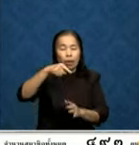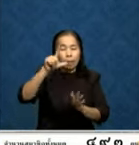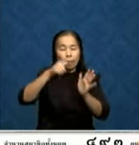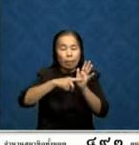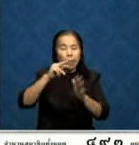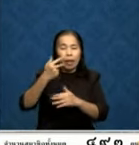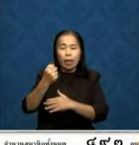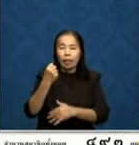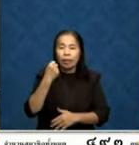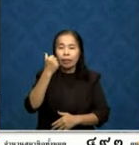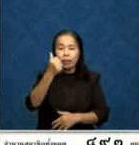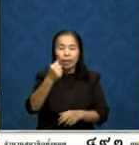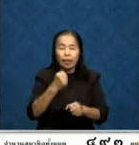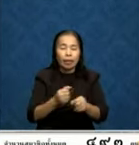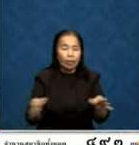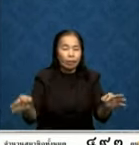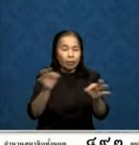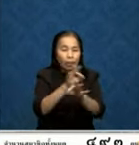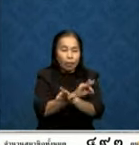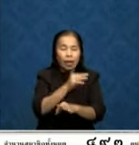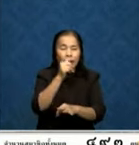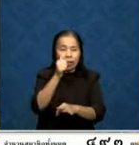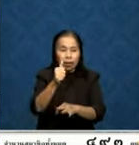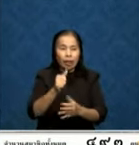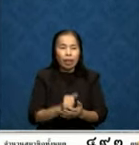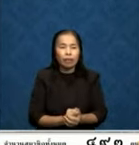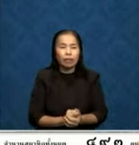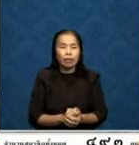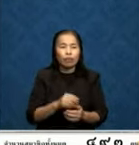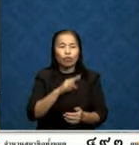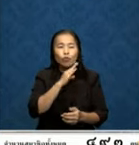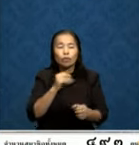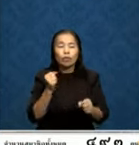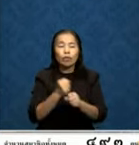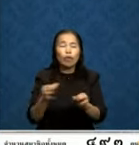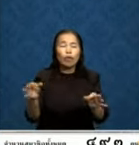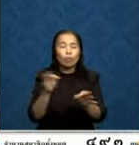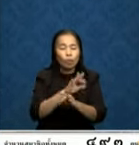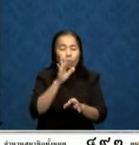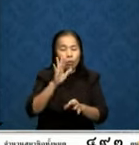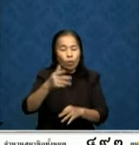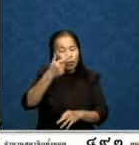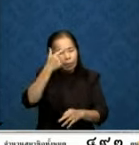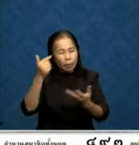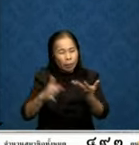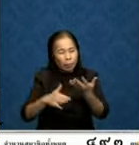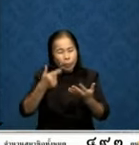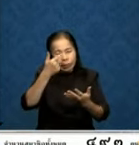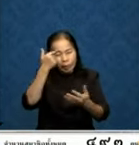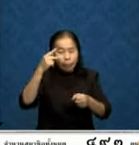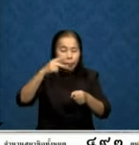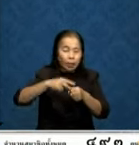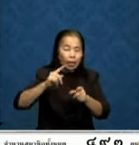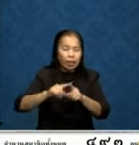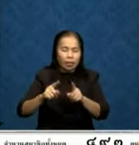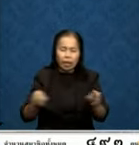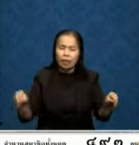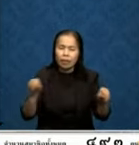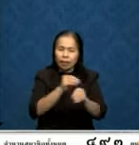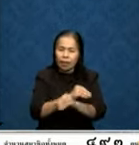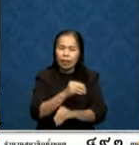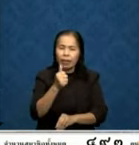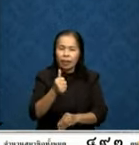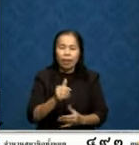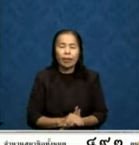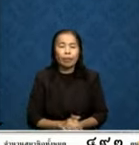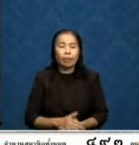จะเข้ามาทดแทนพลังงานใช้คำง่ายๆสกปรกแบบฟอสซิลไม่ว่าถ่านหินหรือแก๊สนะครับเพราะผมอย